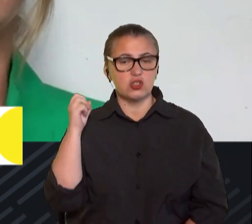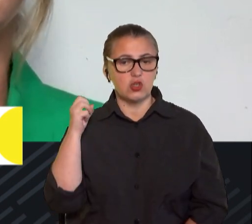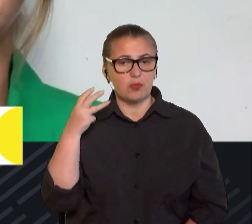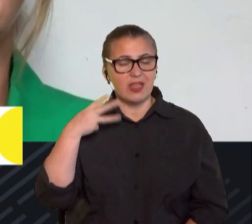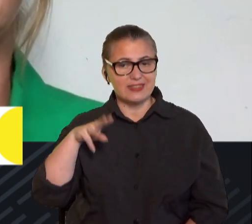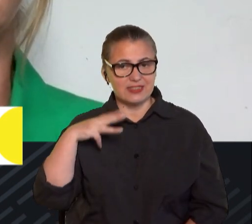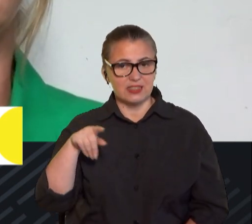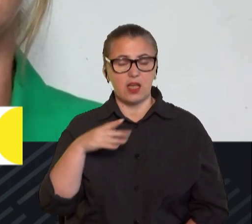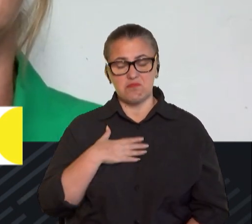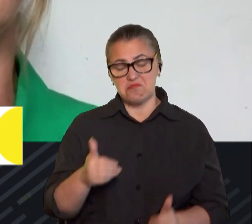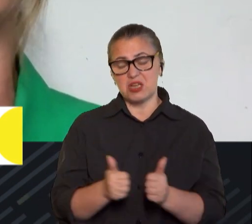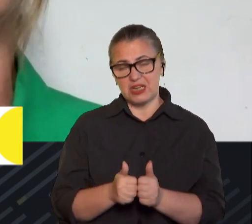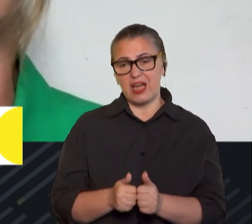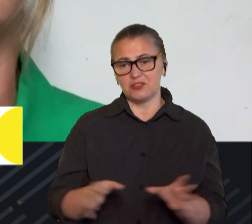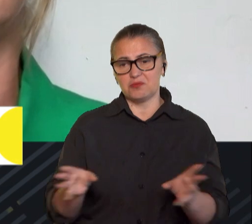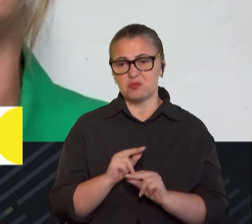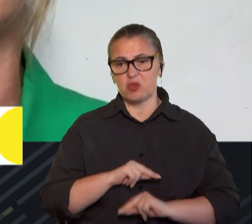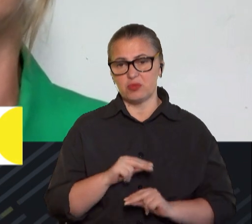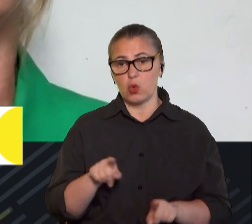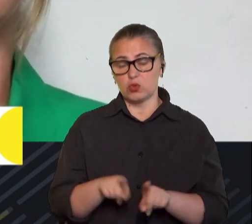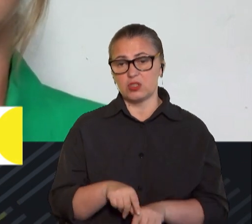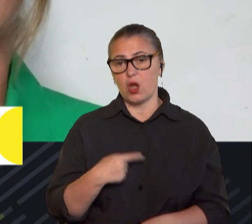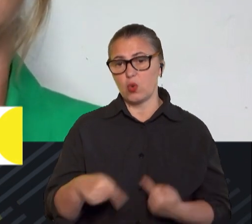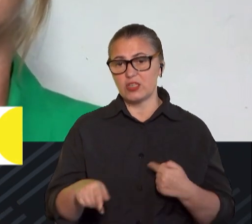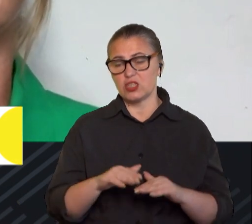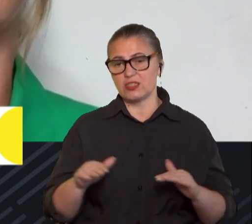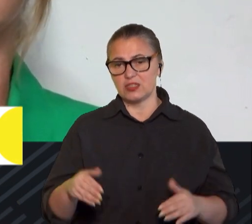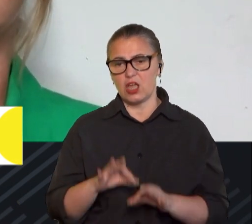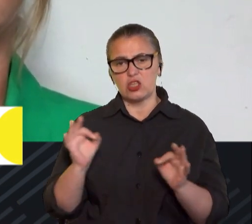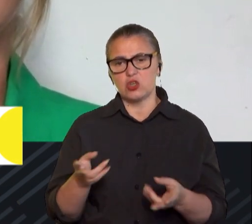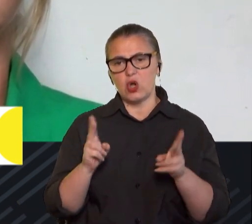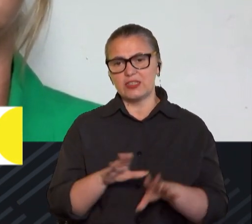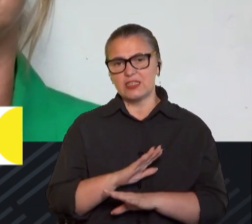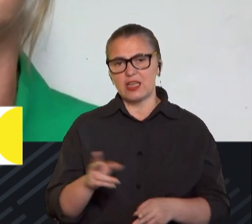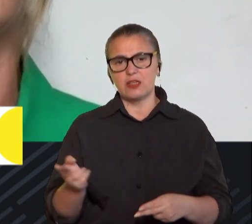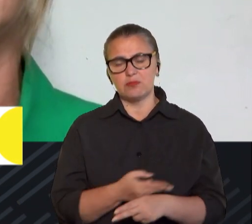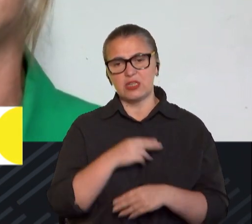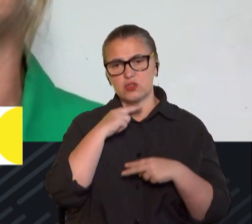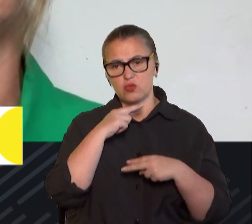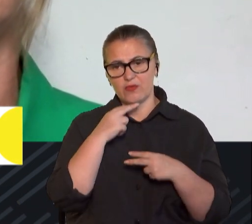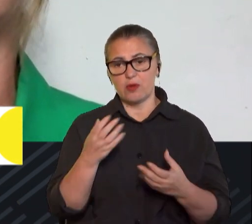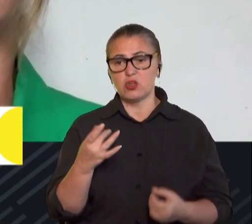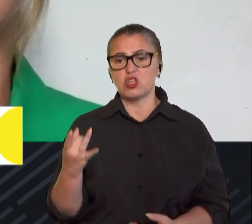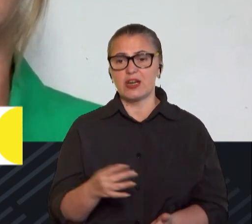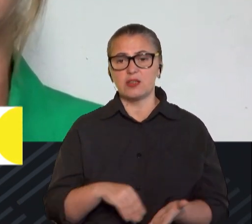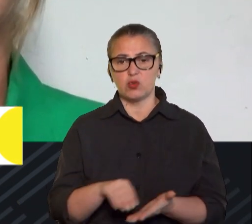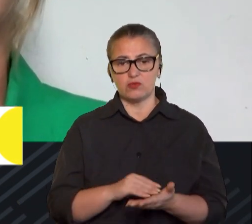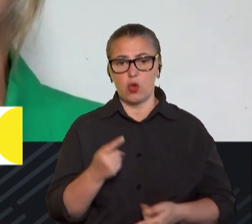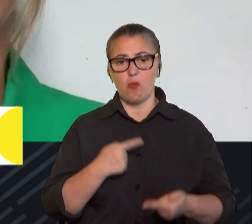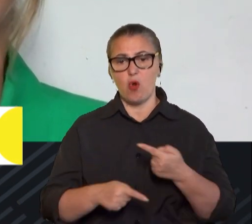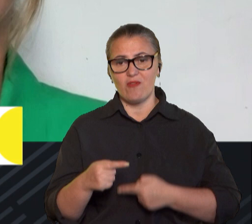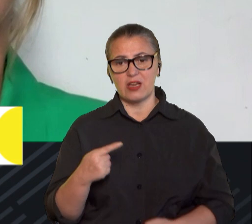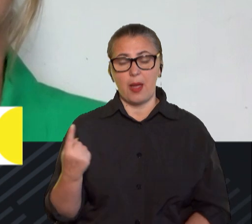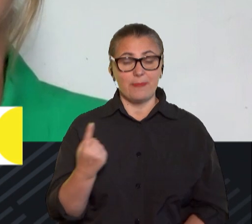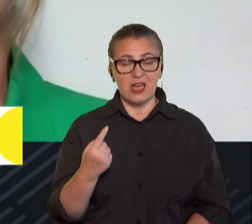ми поруч, ми працюємо, і як і інших дітей, ми ніколи не залишаємо поза нашою увагою, тому що, ще раз повторюсь, повернення,